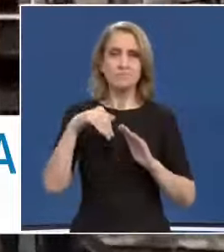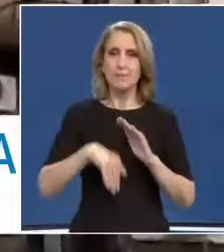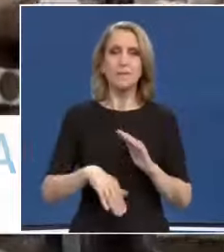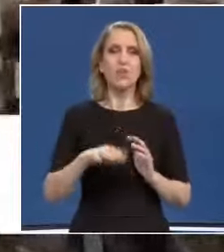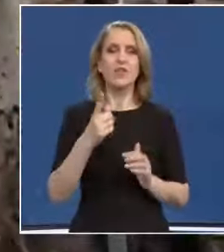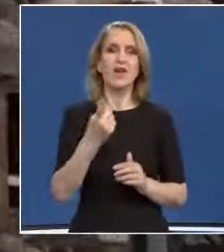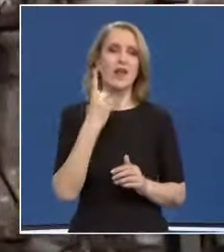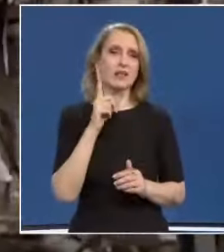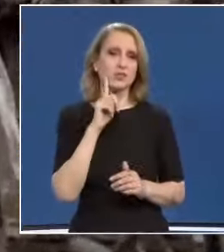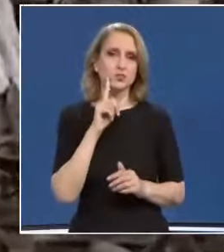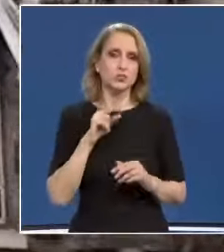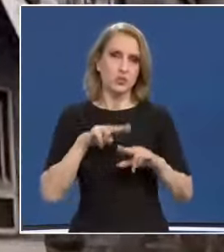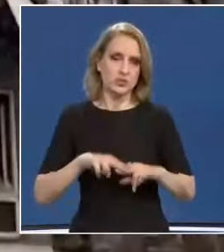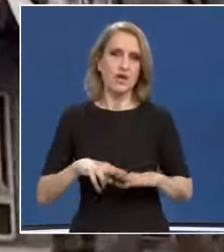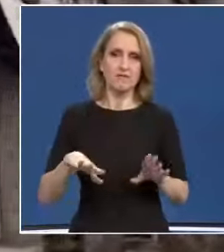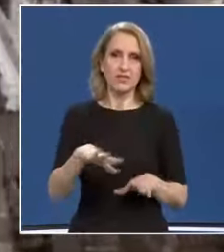руините.